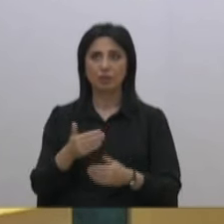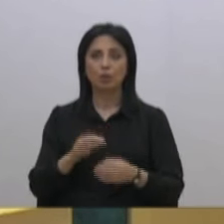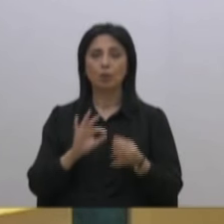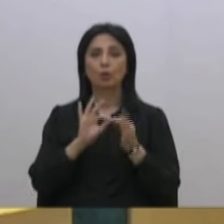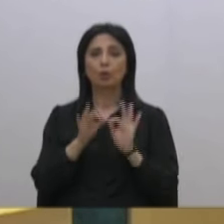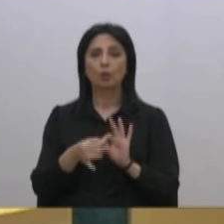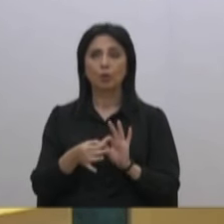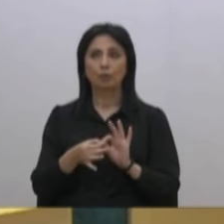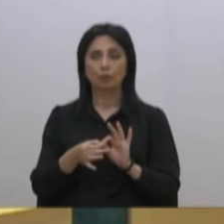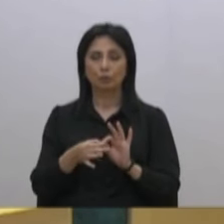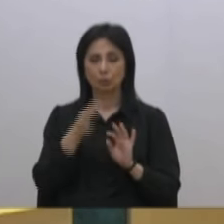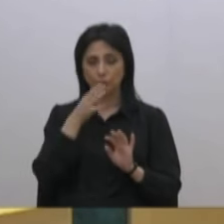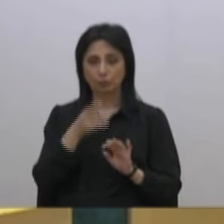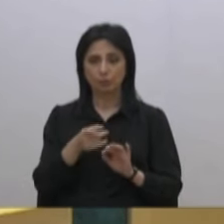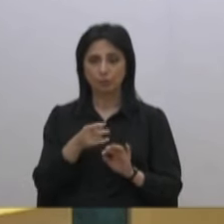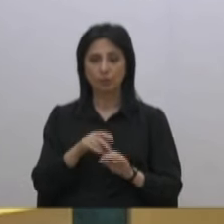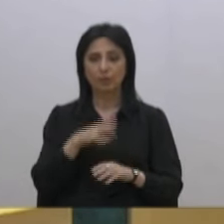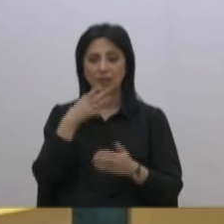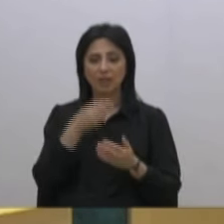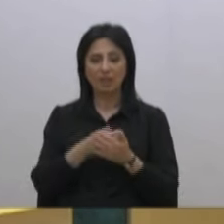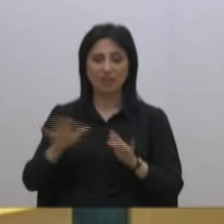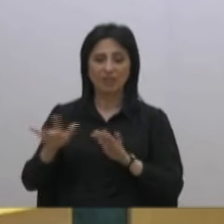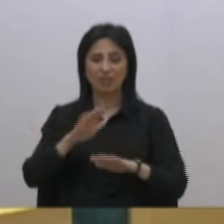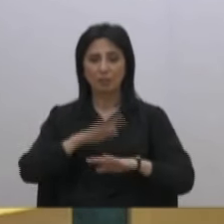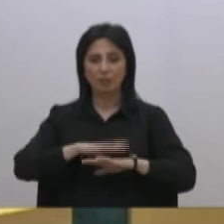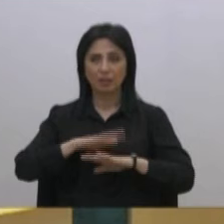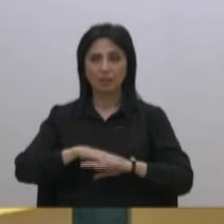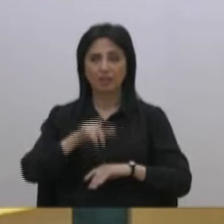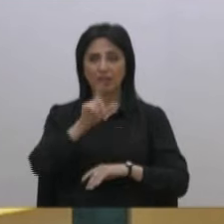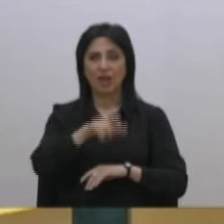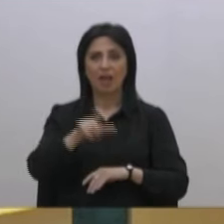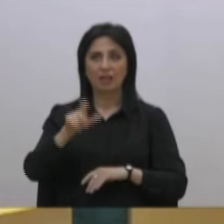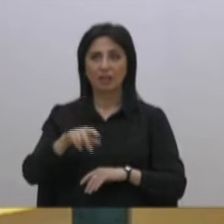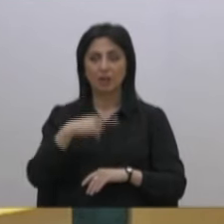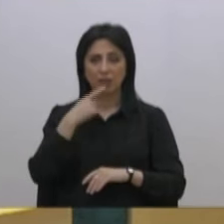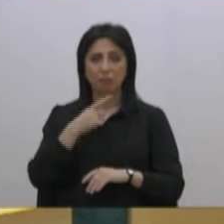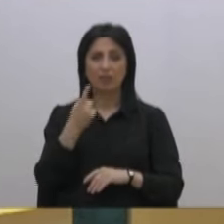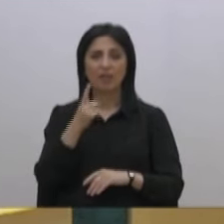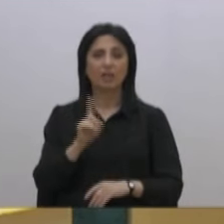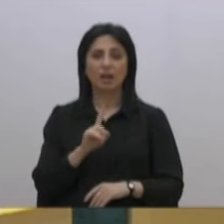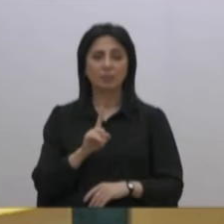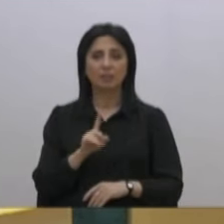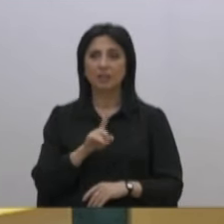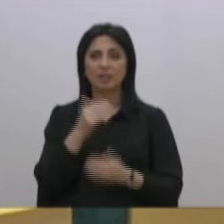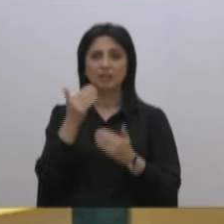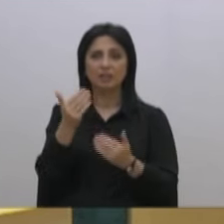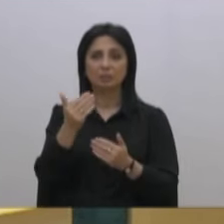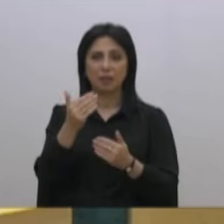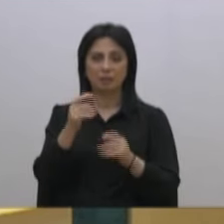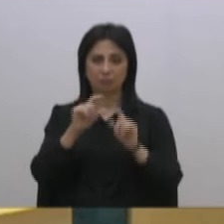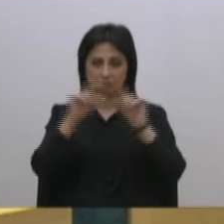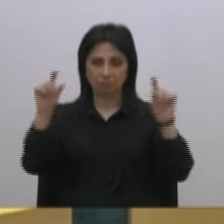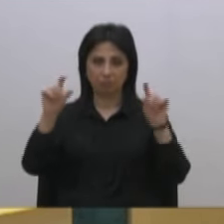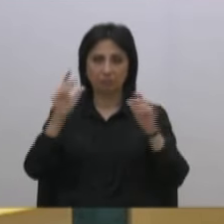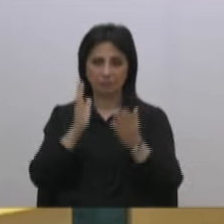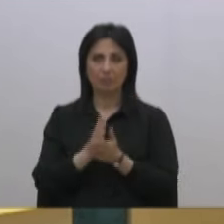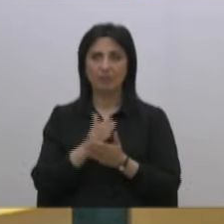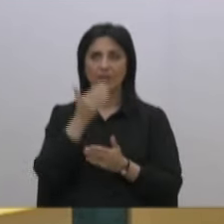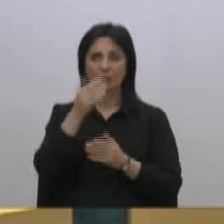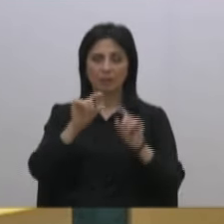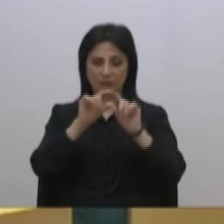კონკრეტულ მომენტში. თავიანთი ქმედებებით ეს ადამიანები ამტკიცებენ ერთ რამეს, რაც არის მათი დევიზი.